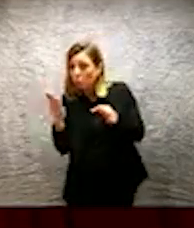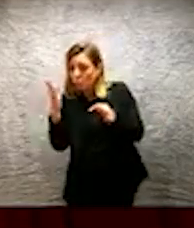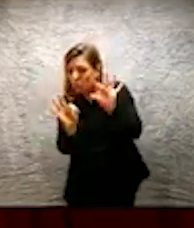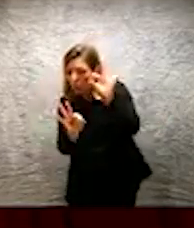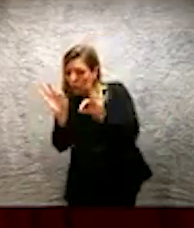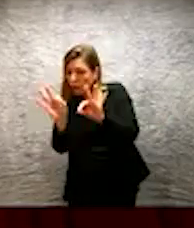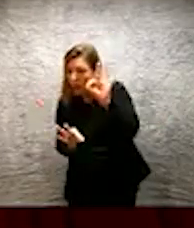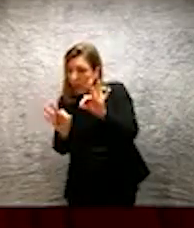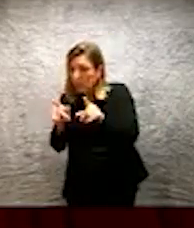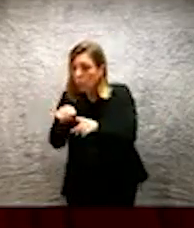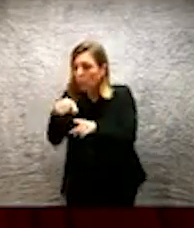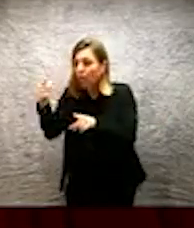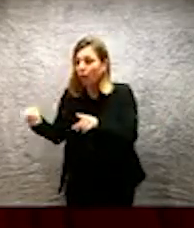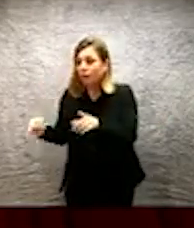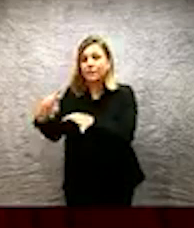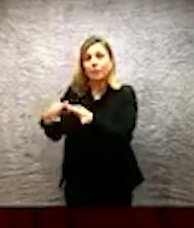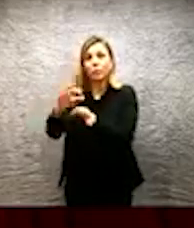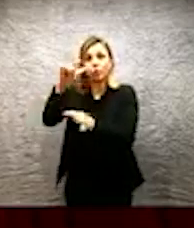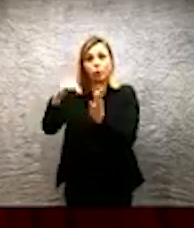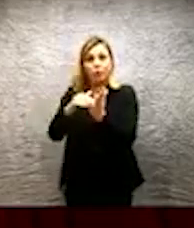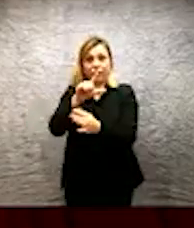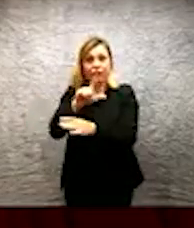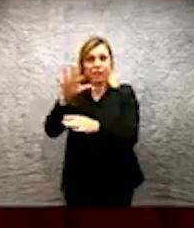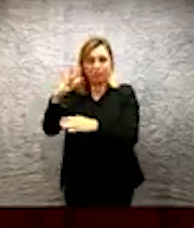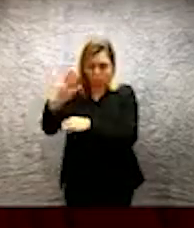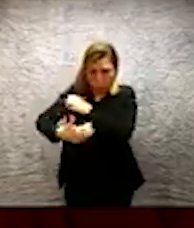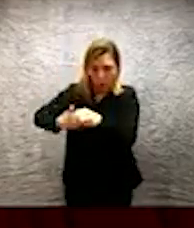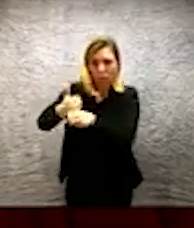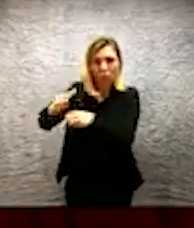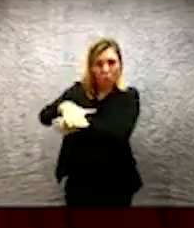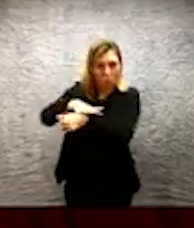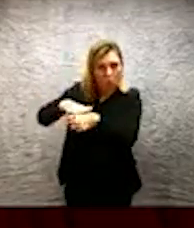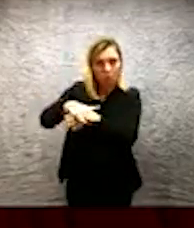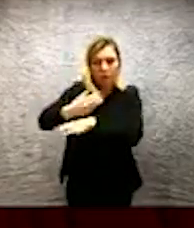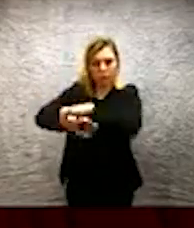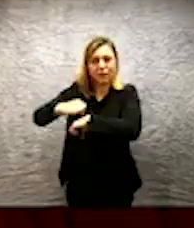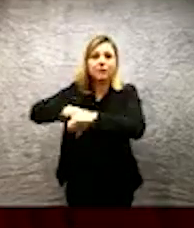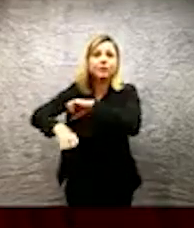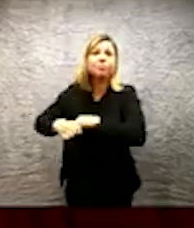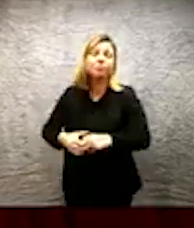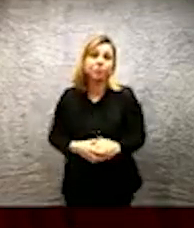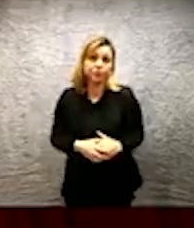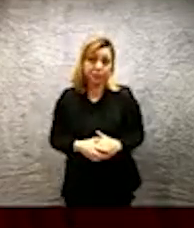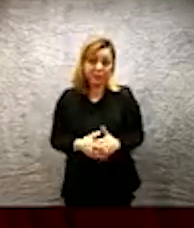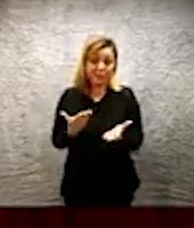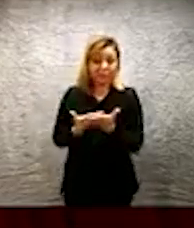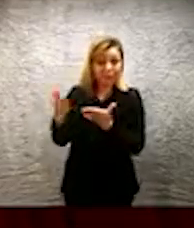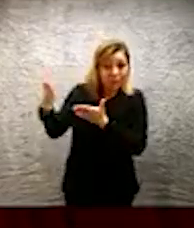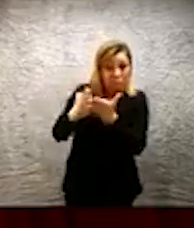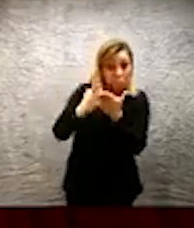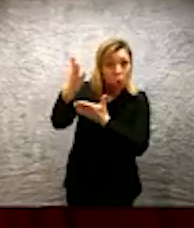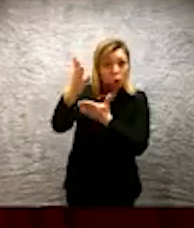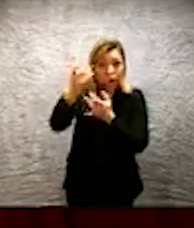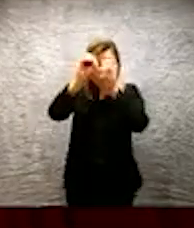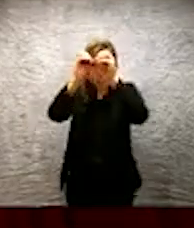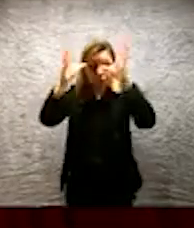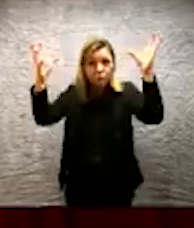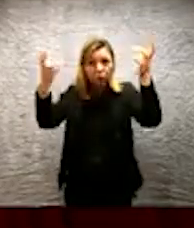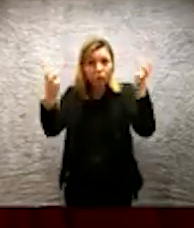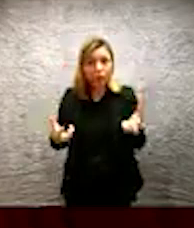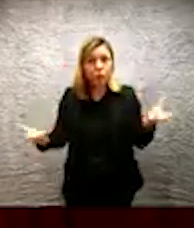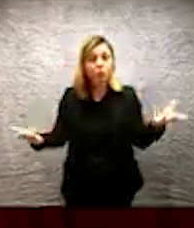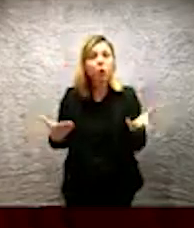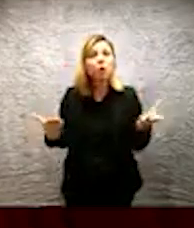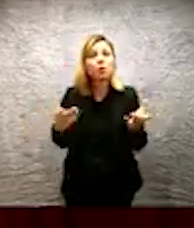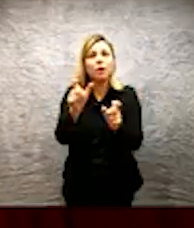rentrée 2025 dans la perspective d'une année complète. C'est un projet qui a aussi pour ambition de mobiliser les